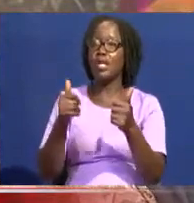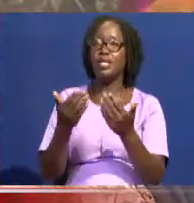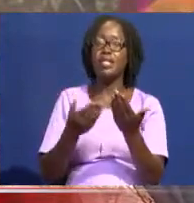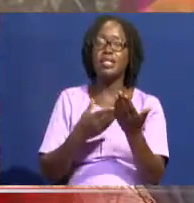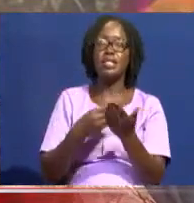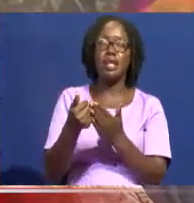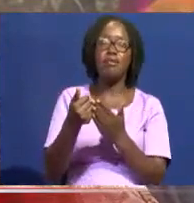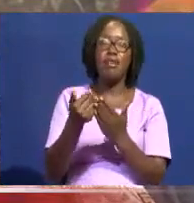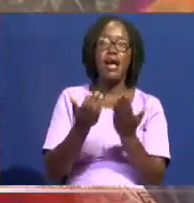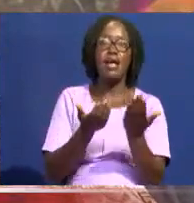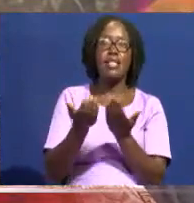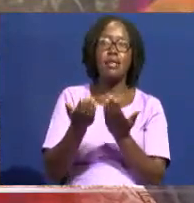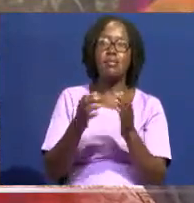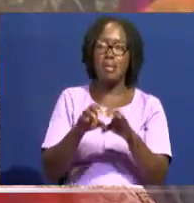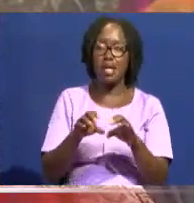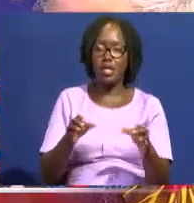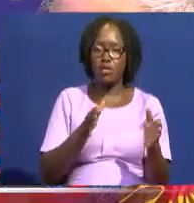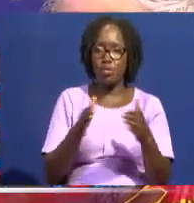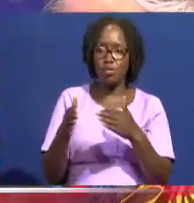Tunga